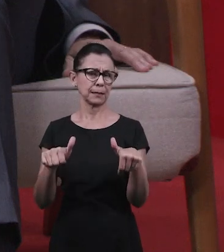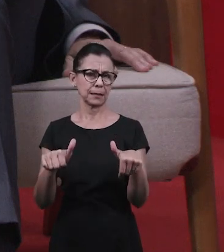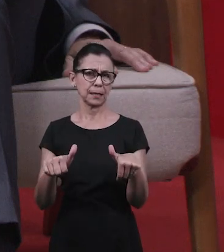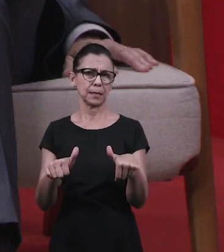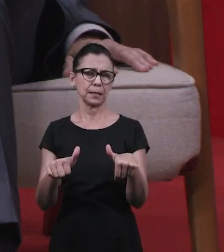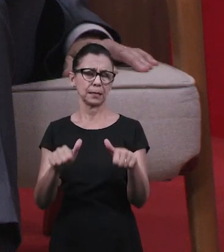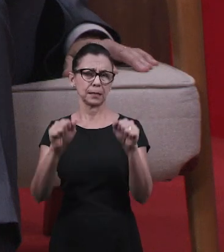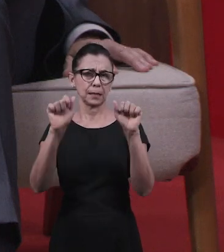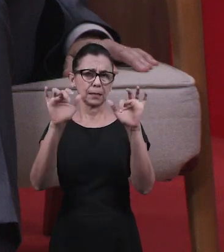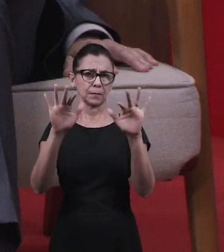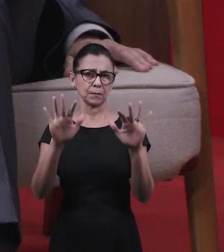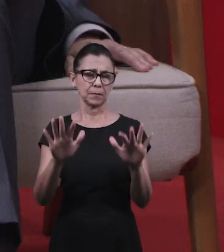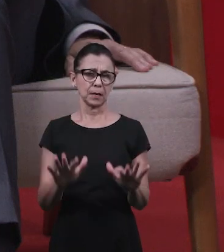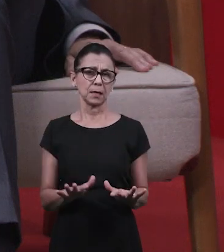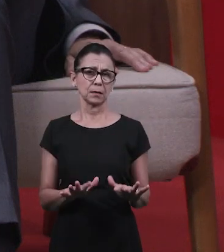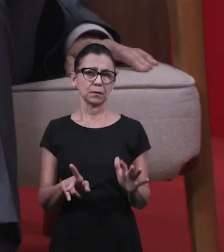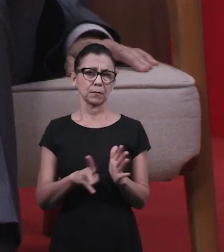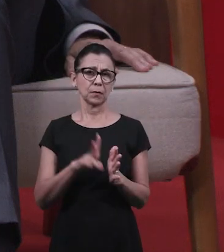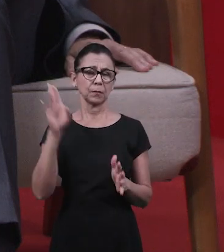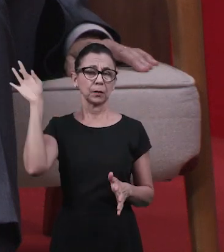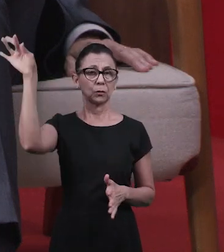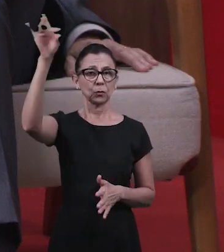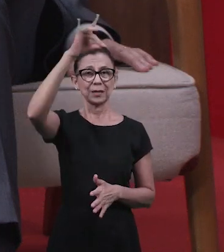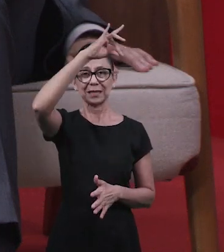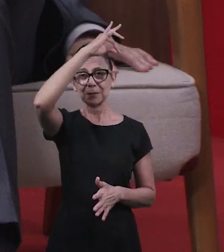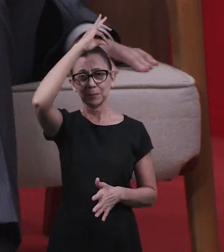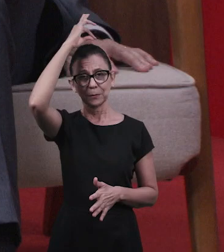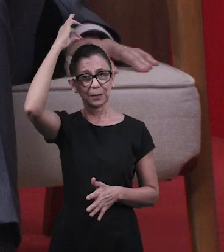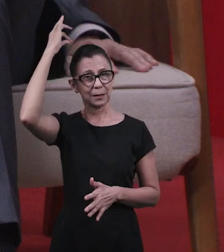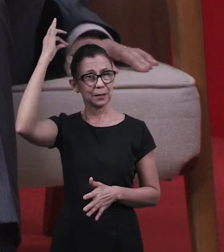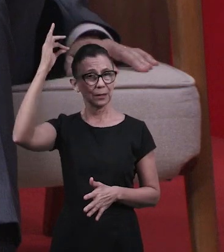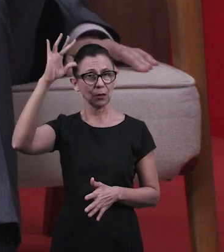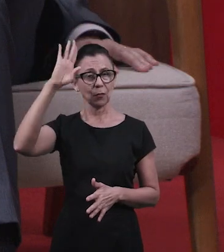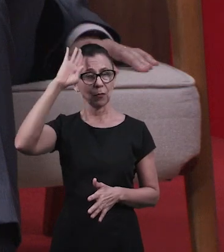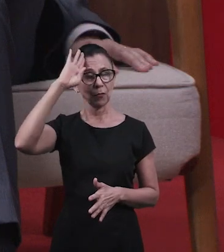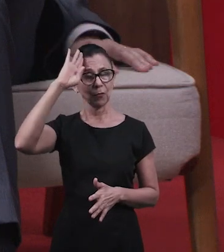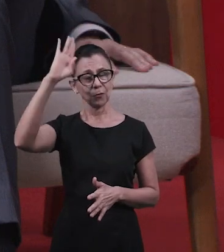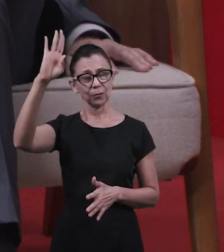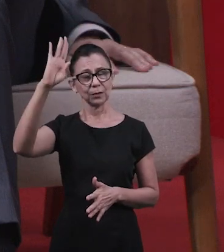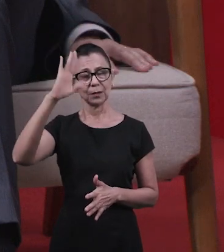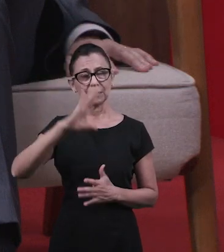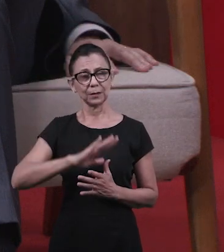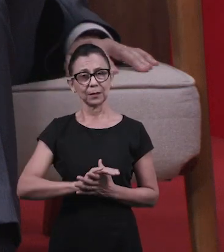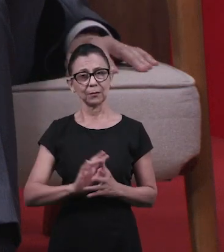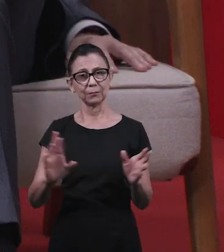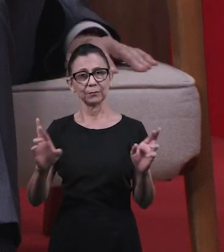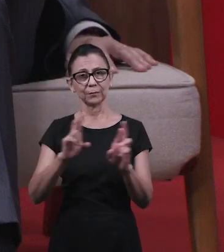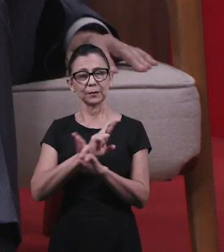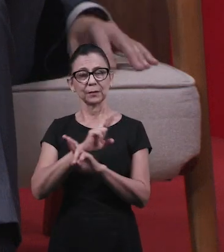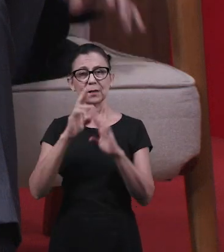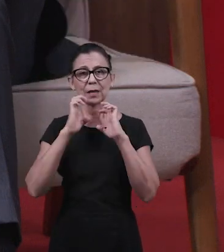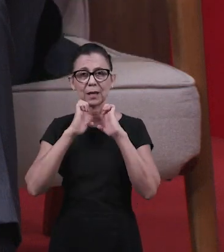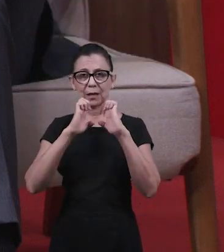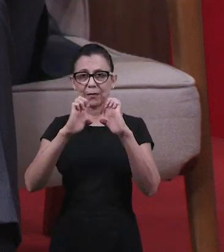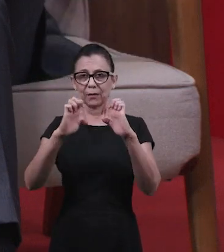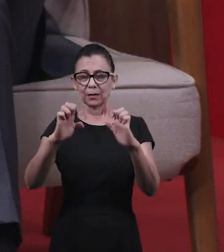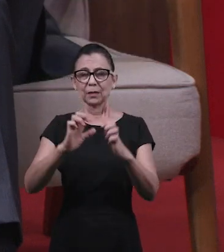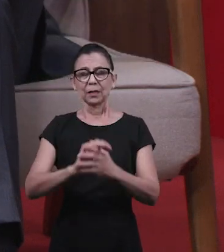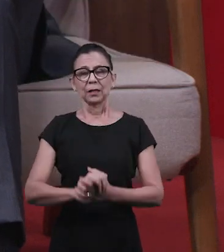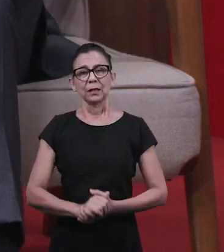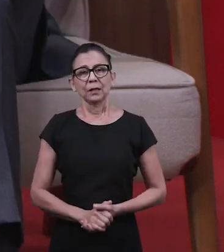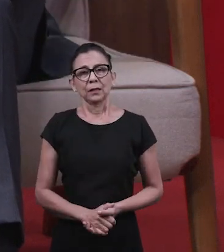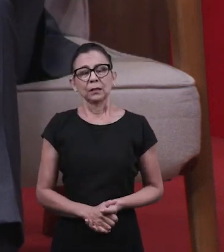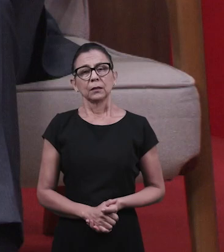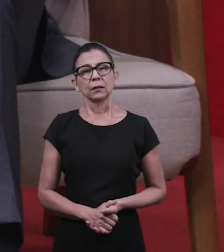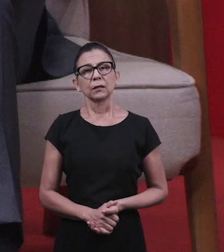du Saint-Esprit sont essentielles par rapport à l'Évangile. Il ne suffit pas, donc,